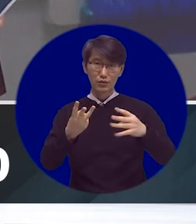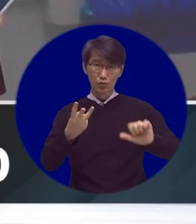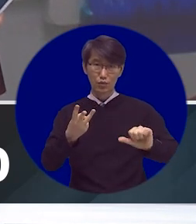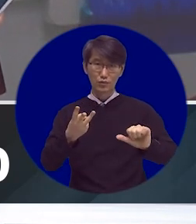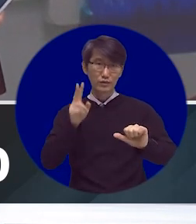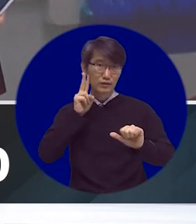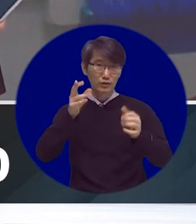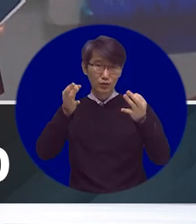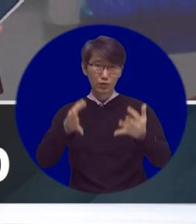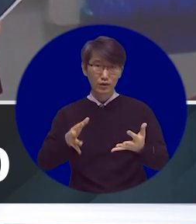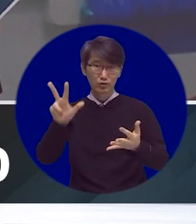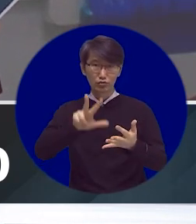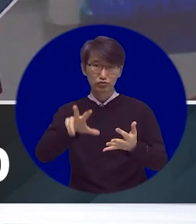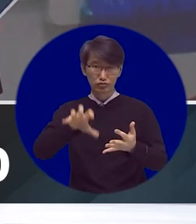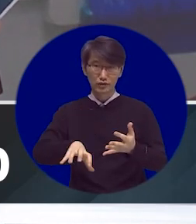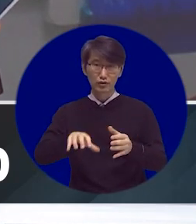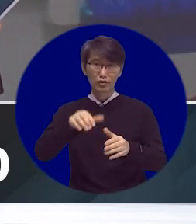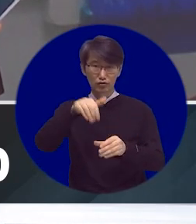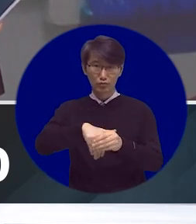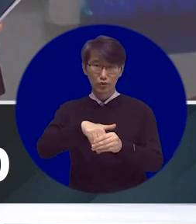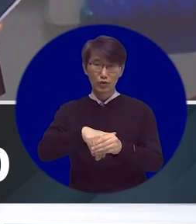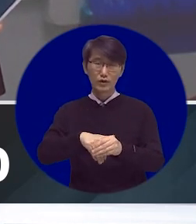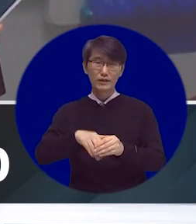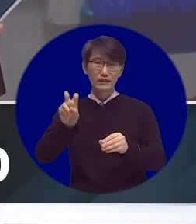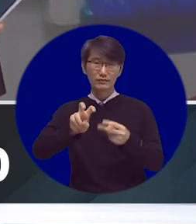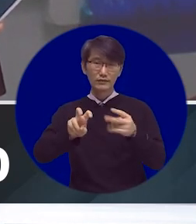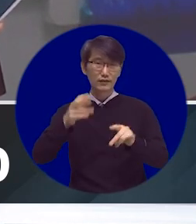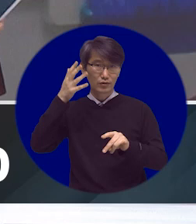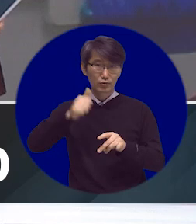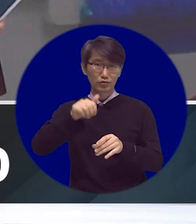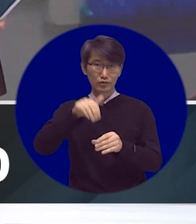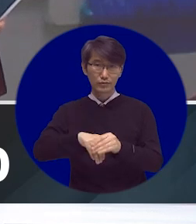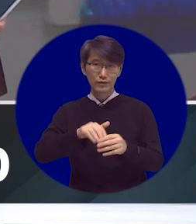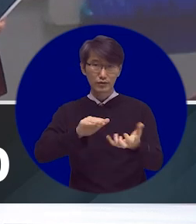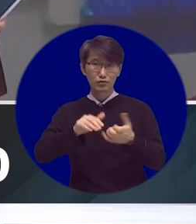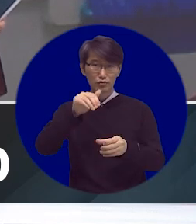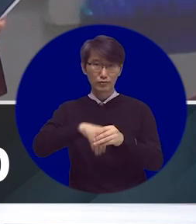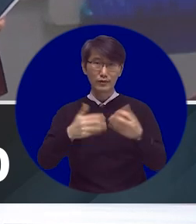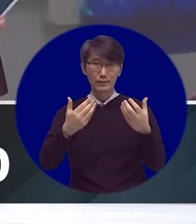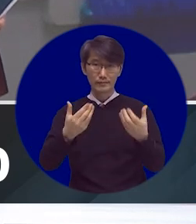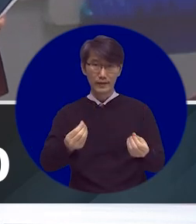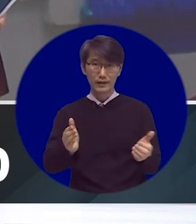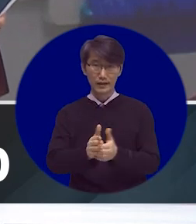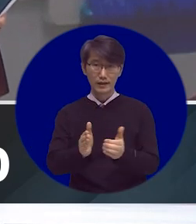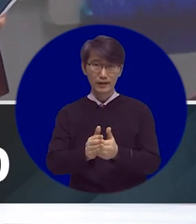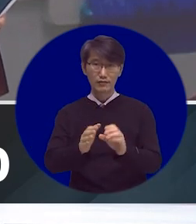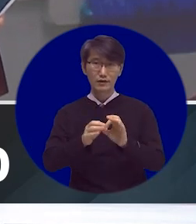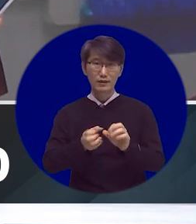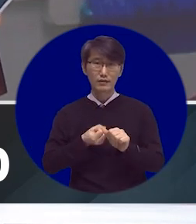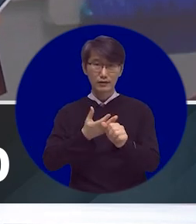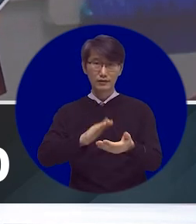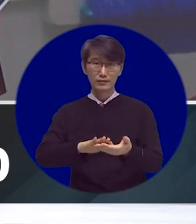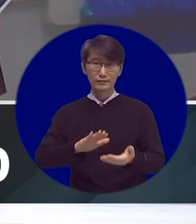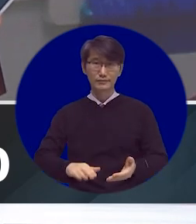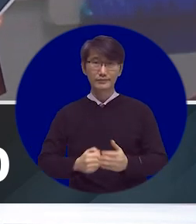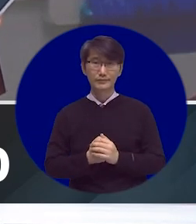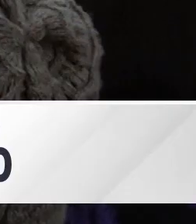5일 이틀 동안 전국의 사전투표소에서 제20대 대통령 선거에 사전투표가 실시됐는데요. 관련 내용